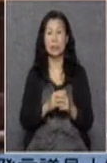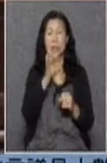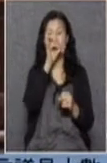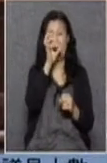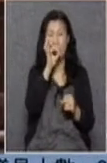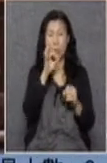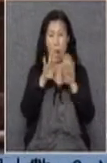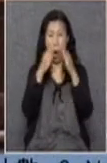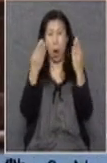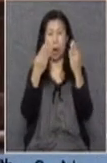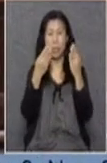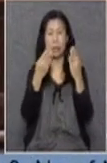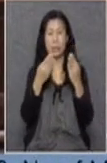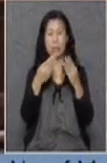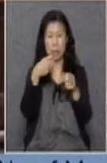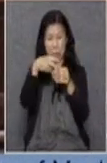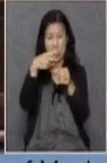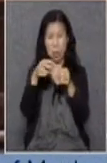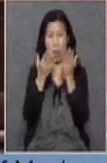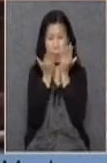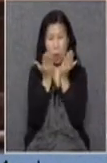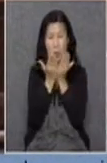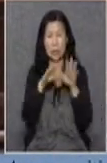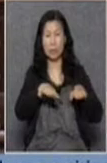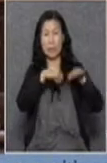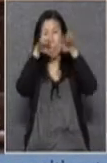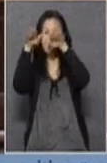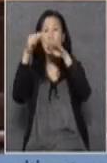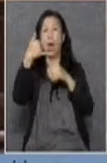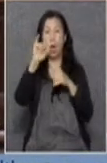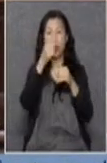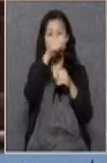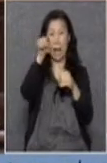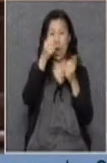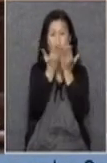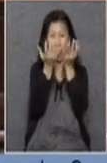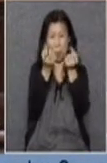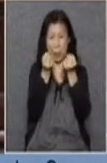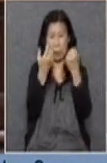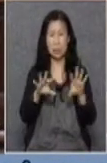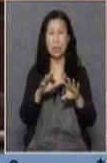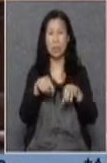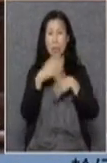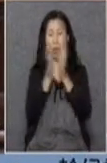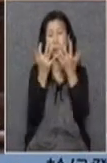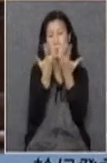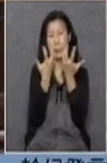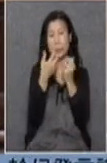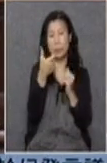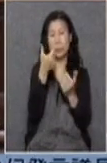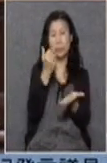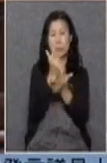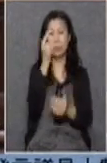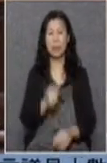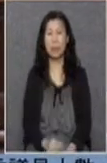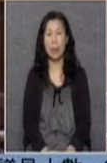園開始供書教學直至到他讀完大學呢，那筆數呢是很襟計的。